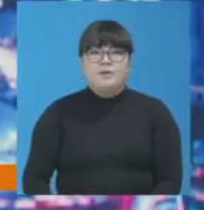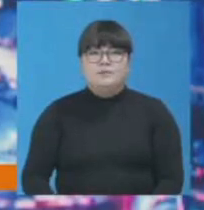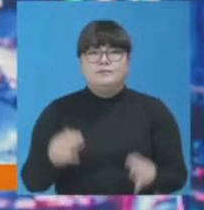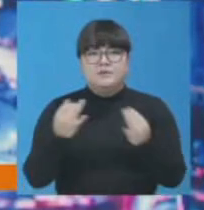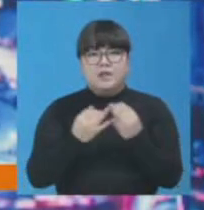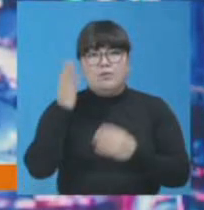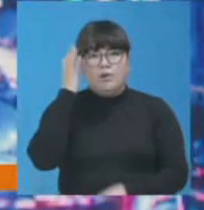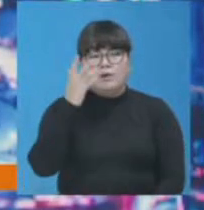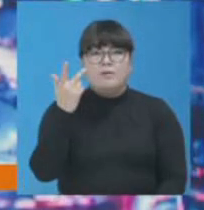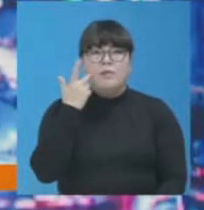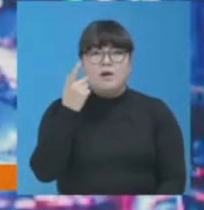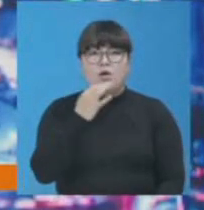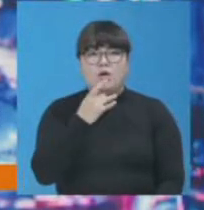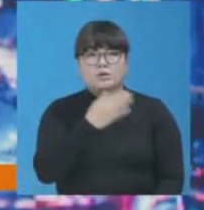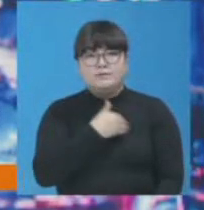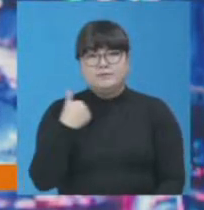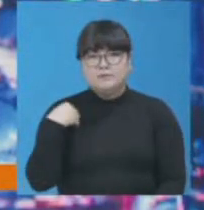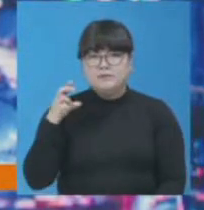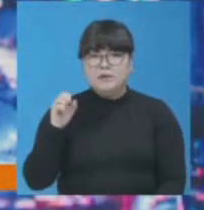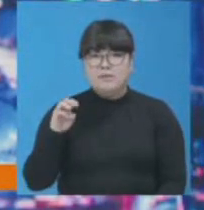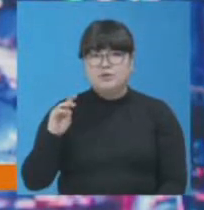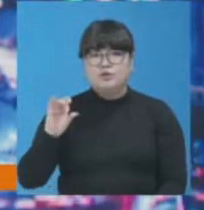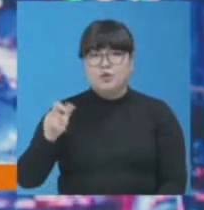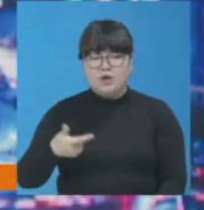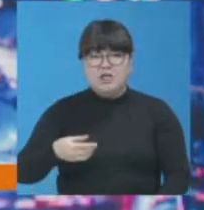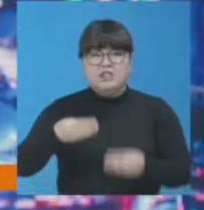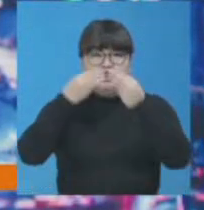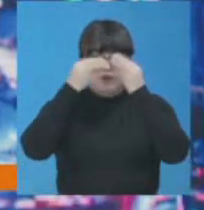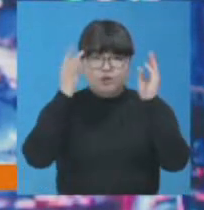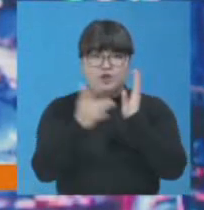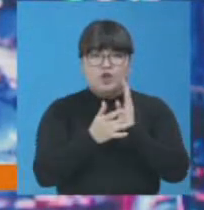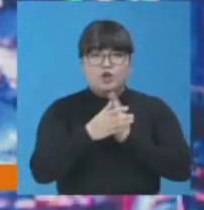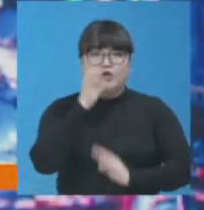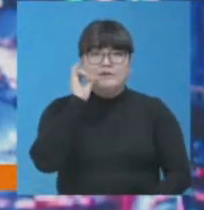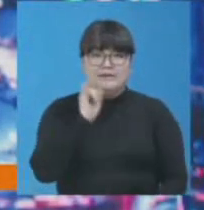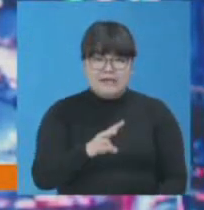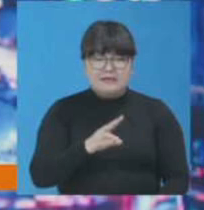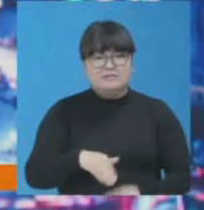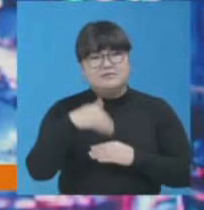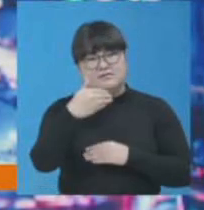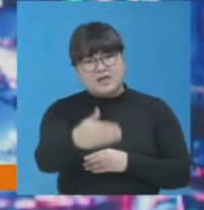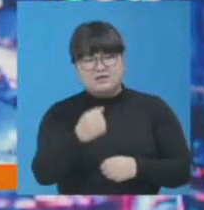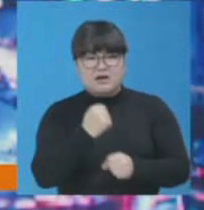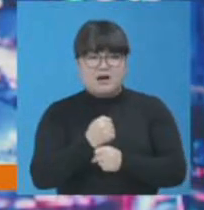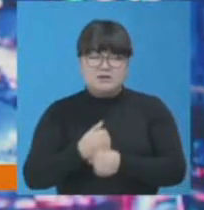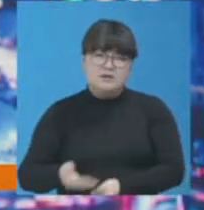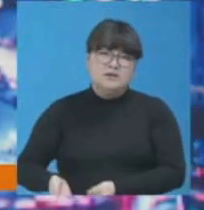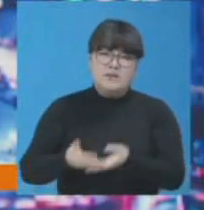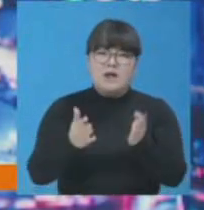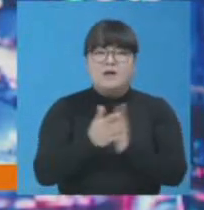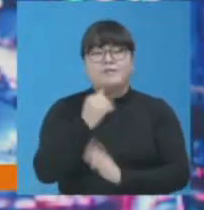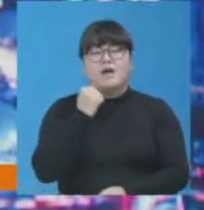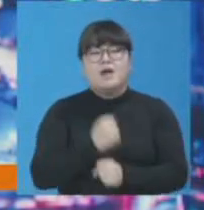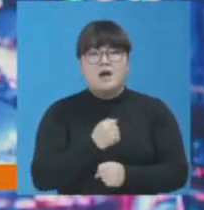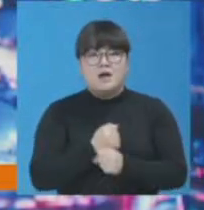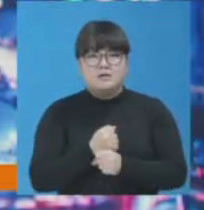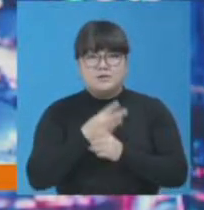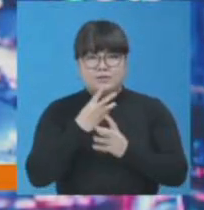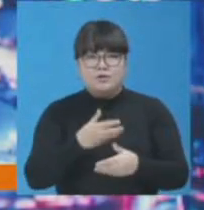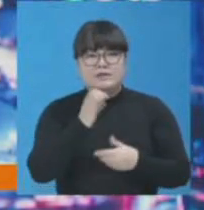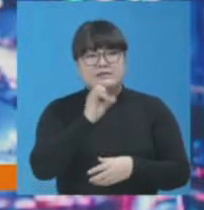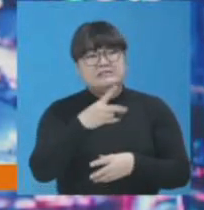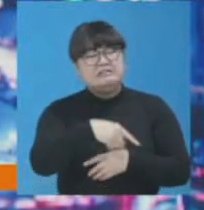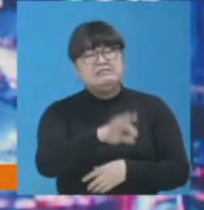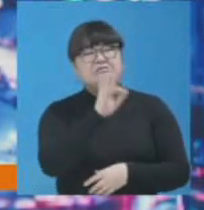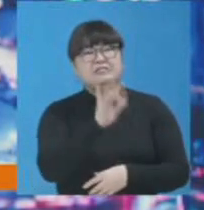Дахин бодлогын байнгын орооны дараг бачуугаар шинжлэх ухаан технологийн сангийн цаашдын үйл ажиллагааг дэмжин хамтран ажиллагаа илэрхийлж сангийн үйл ажиллагаатай